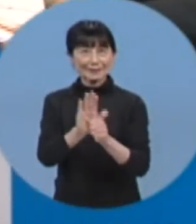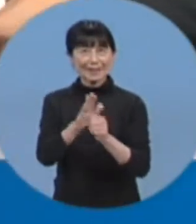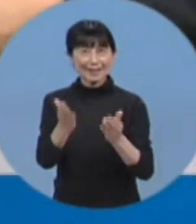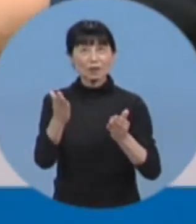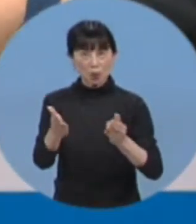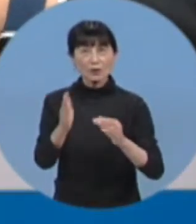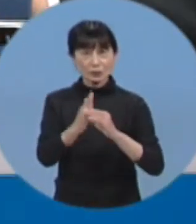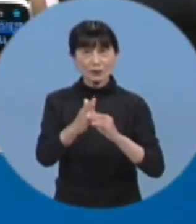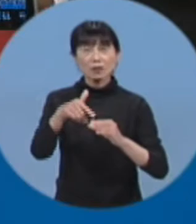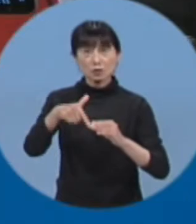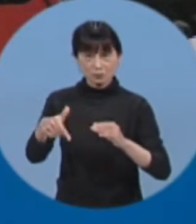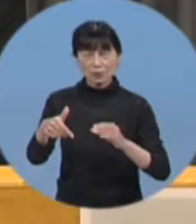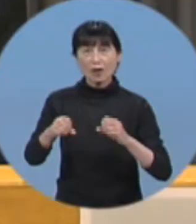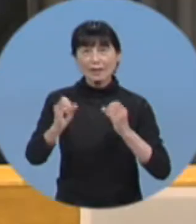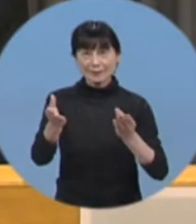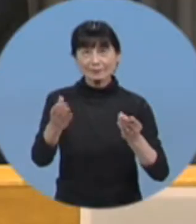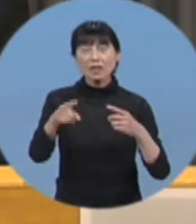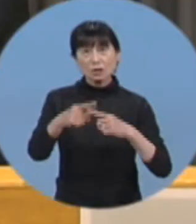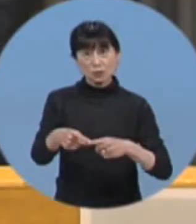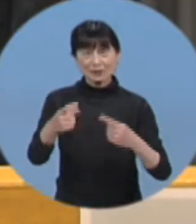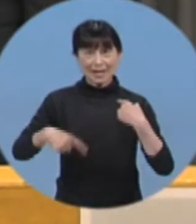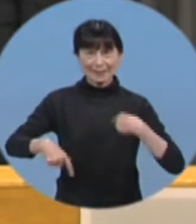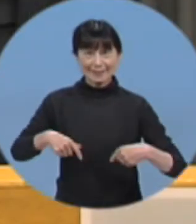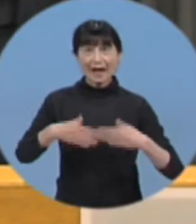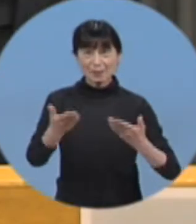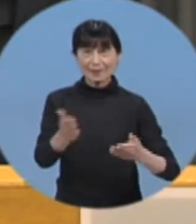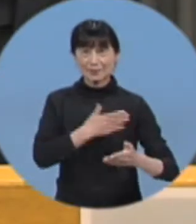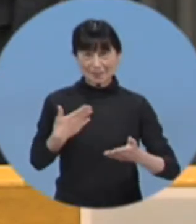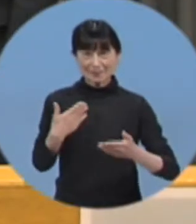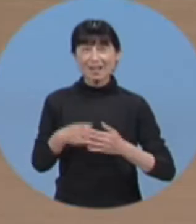学校中学部の新入生等に配布できることになりました。